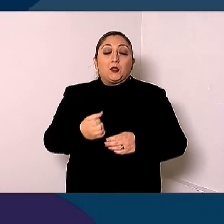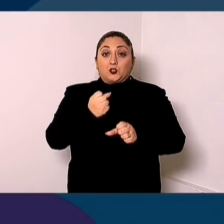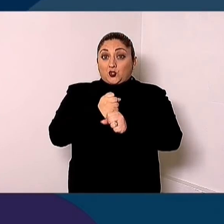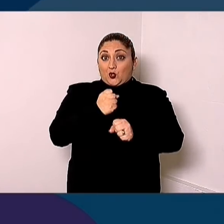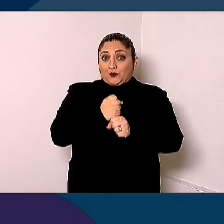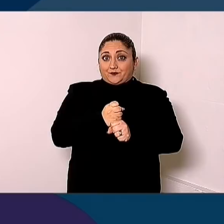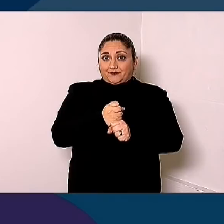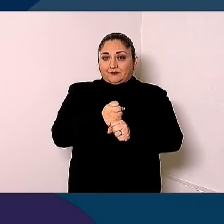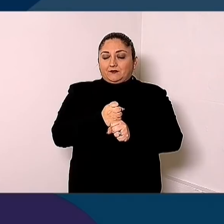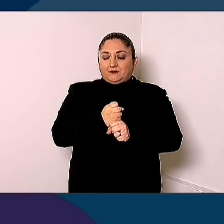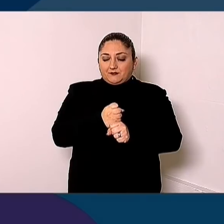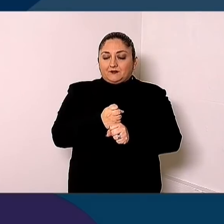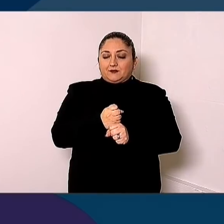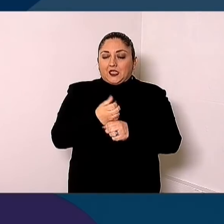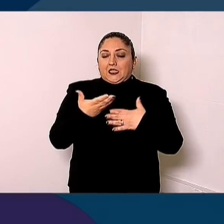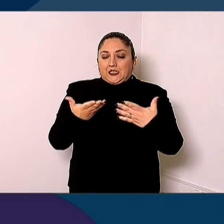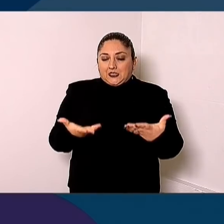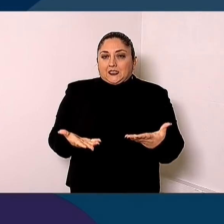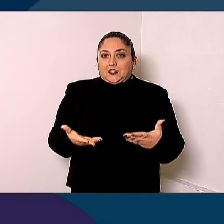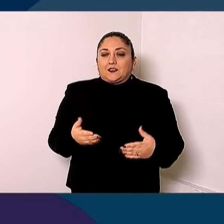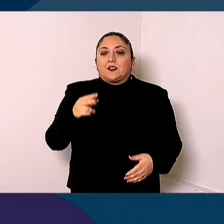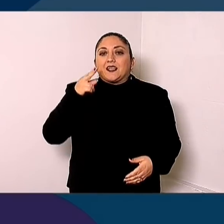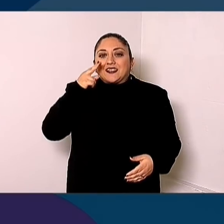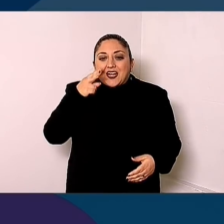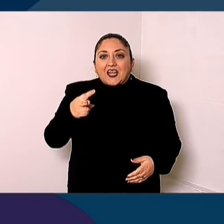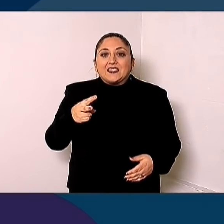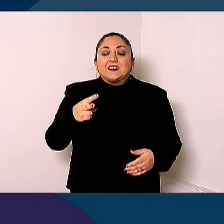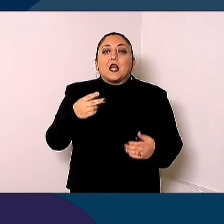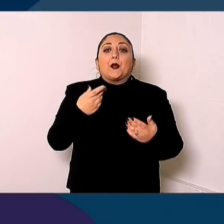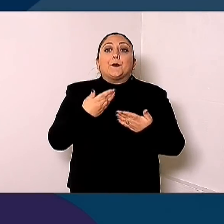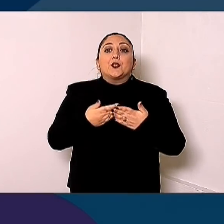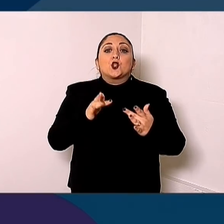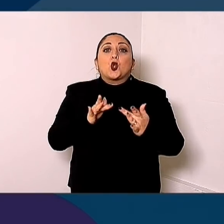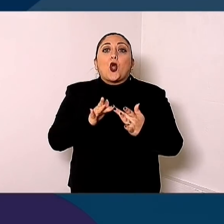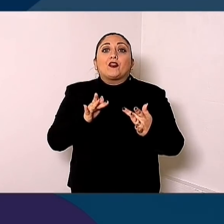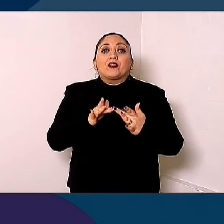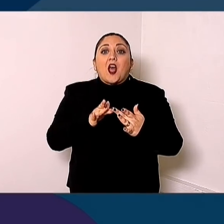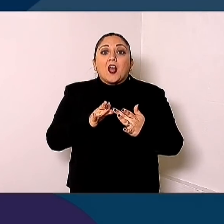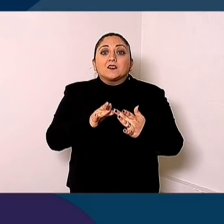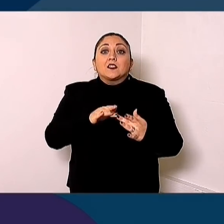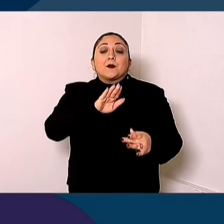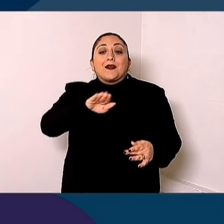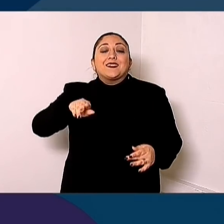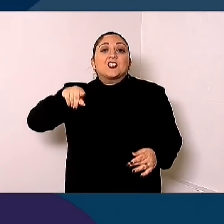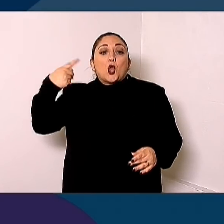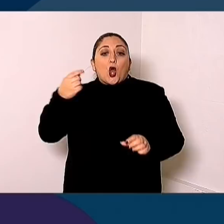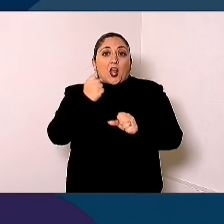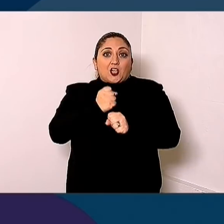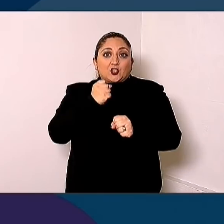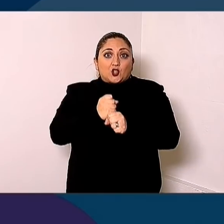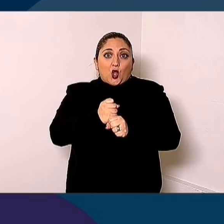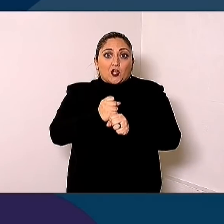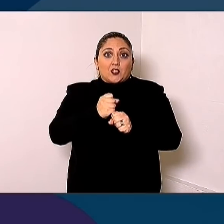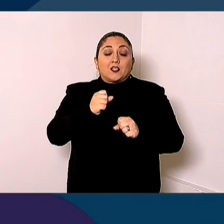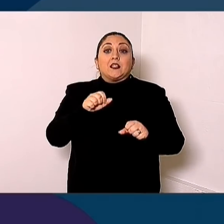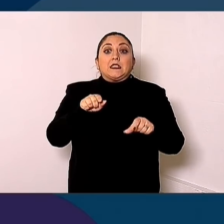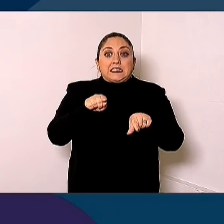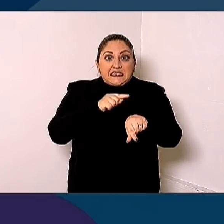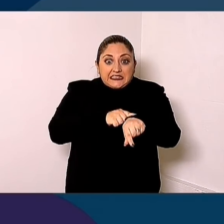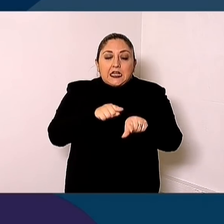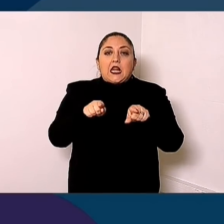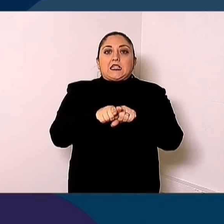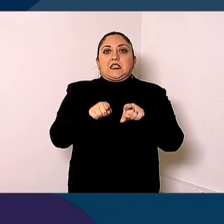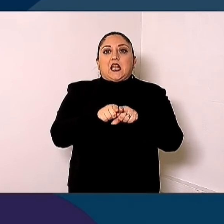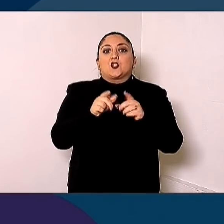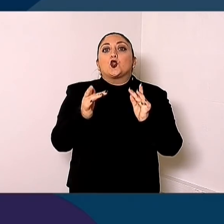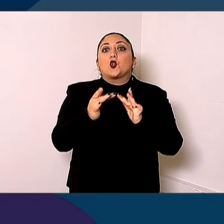għax-xogħol u allura aħna hemmhekk għamilna il-contact tracing ta' l-impjegati l-oħra li kienu fl-istess shift miegħu li